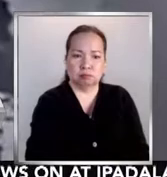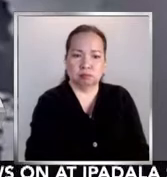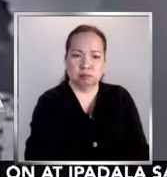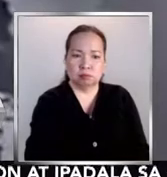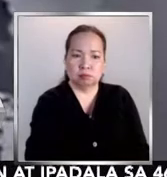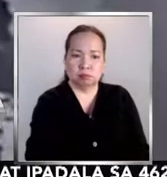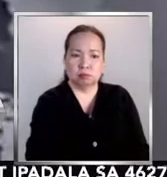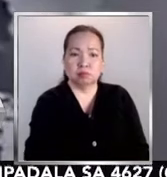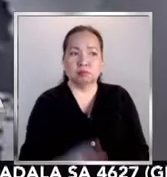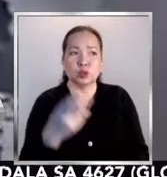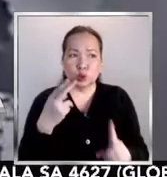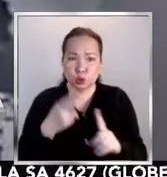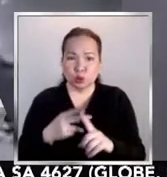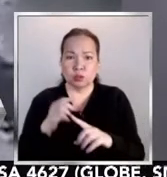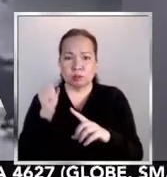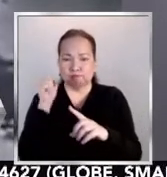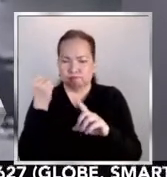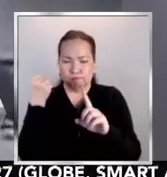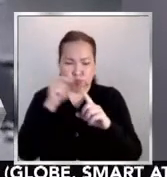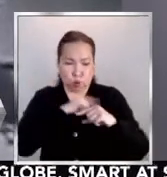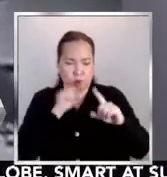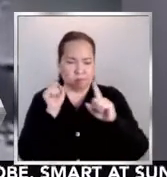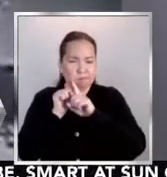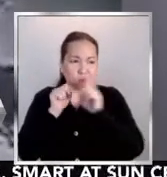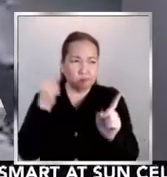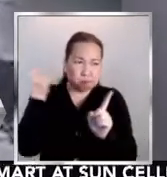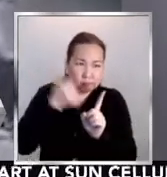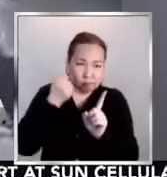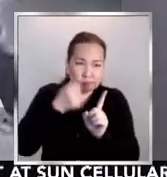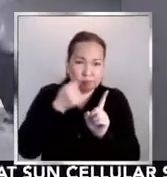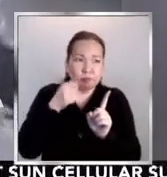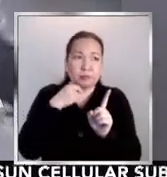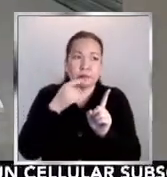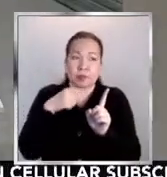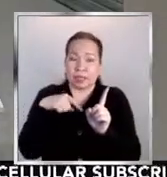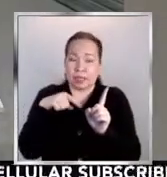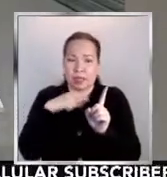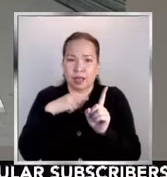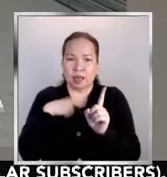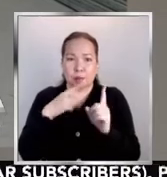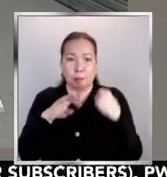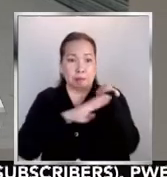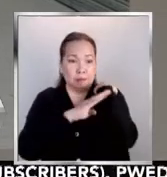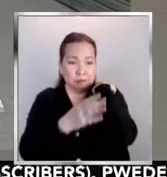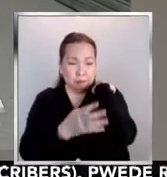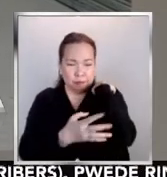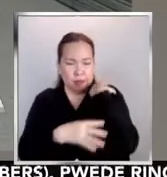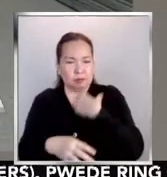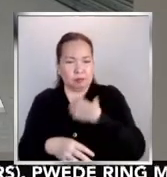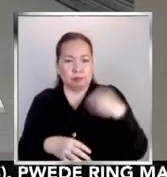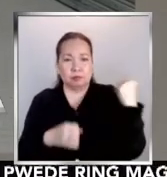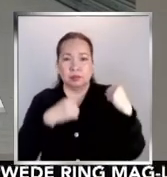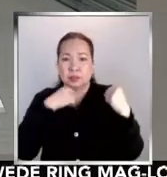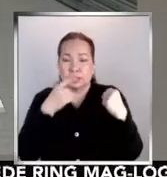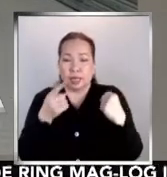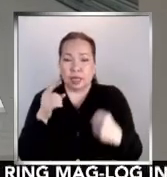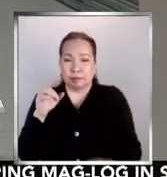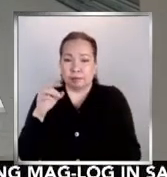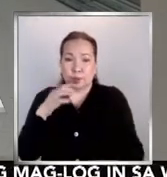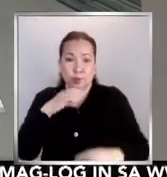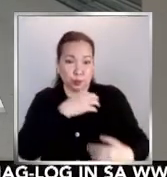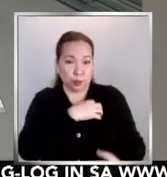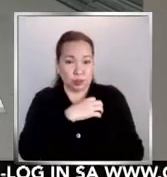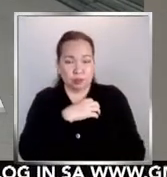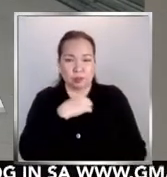na ang gwardiya. Maya-maya, kinuha pa ang bag ng biktima. Ayon sa Santa Cruz o Santa Maria Police, nangyari